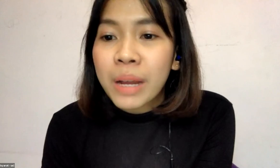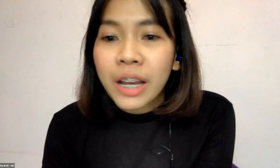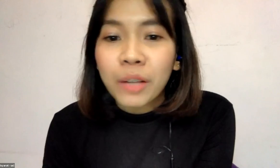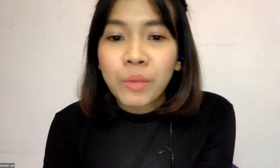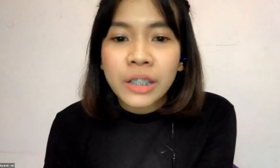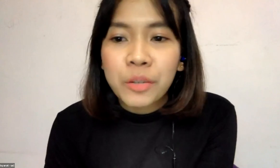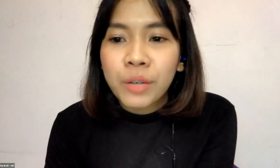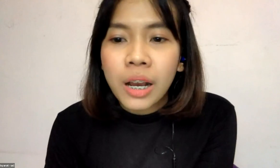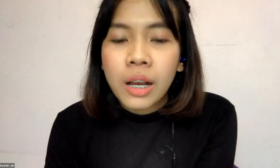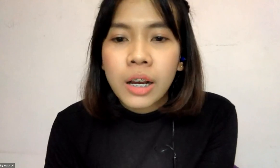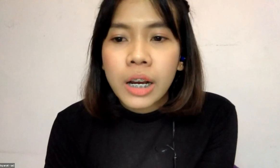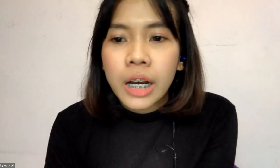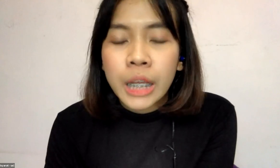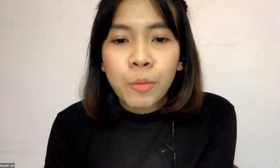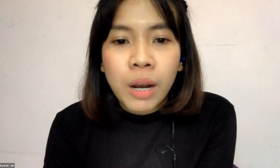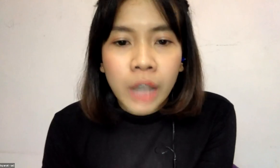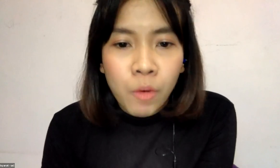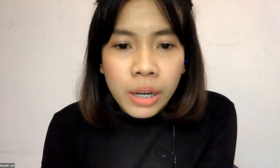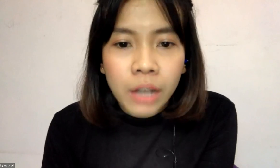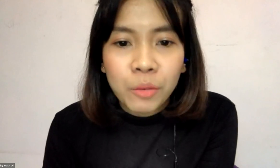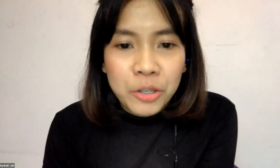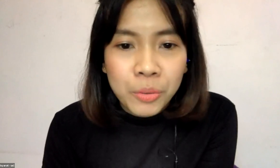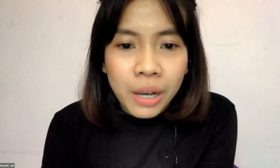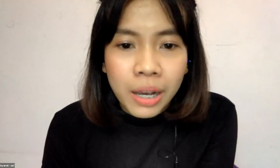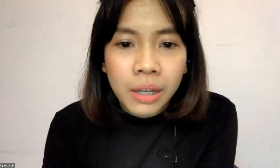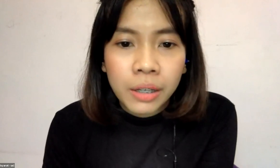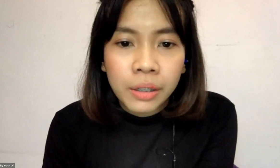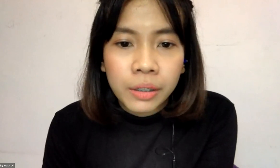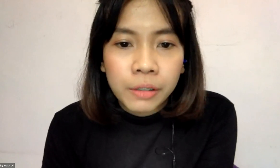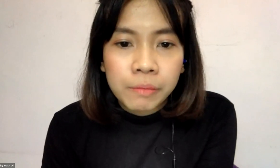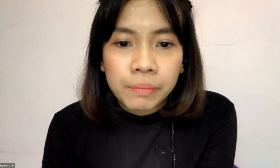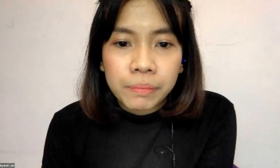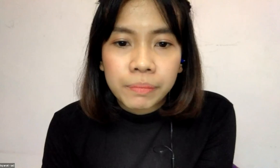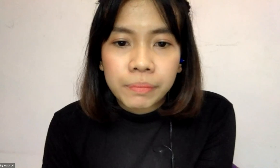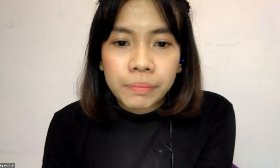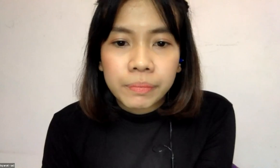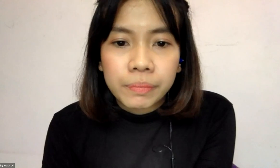pemahaman yang luas dan juga ilmu pengetahuan yang luas juga